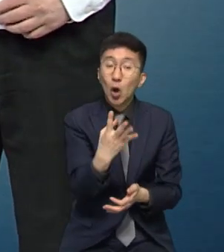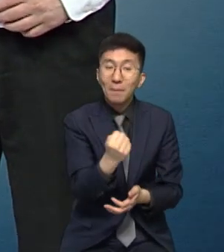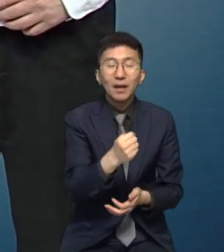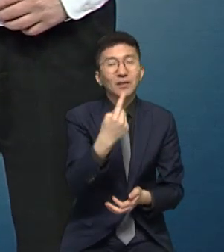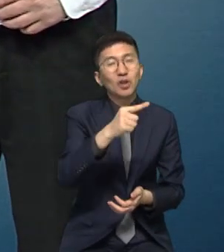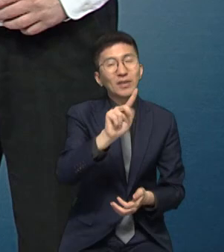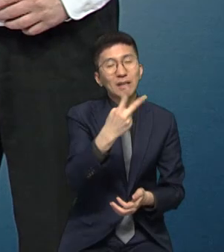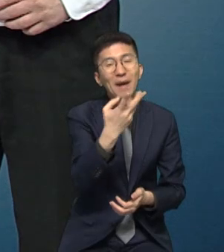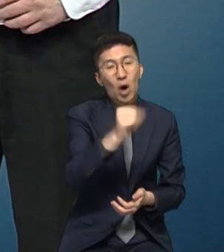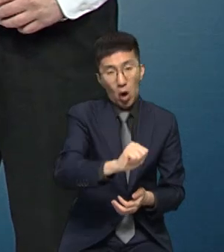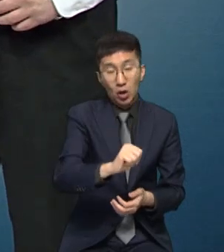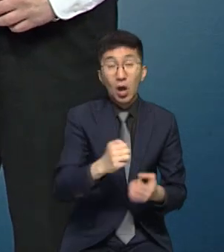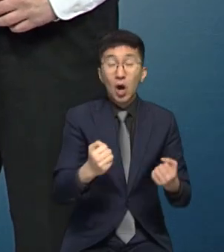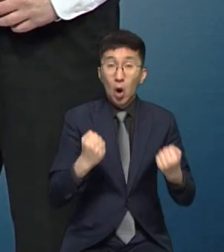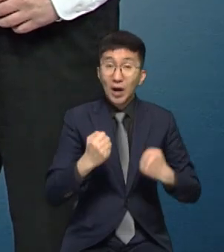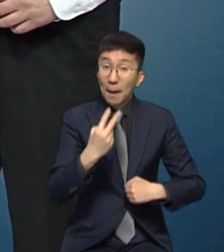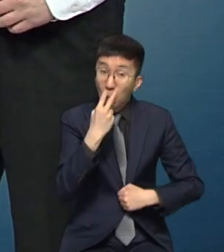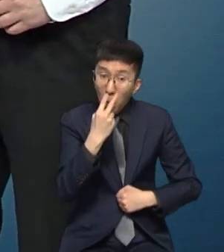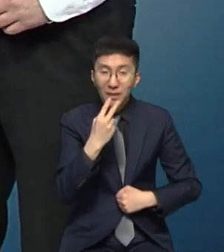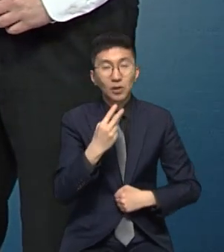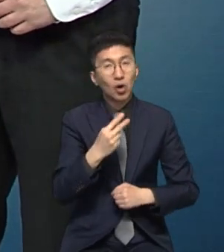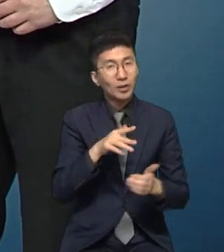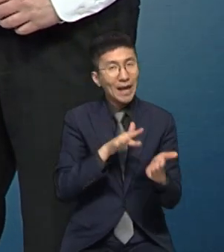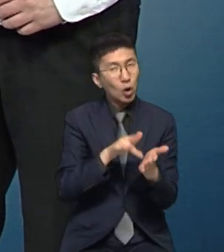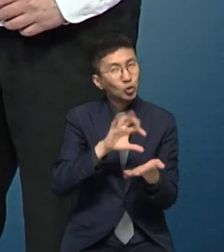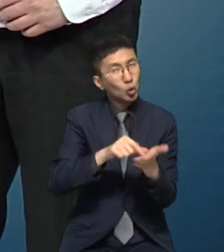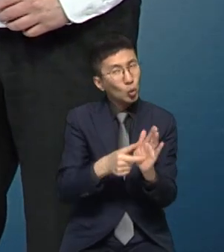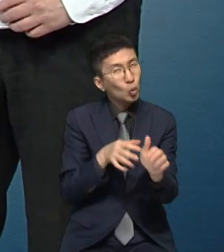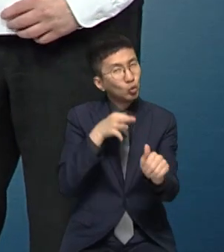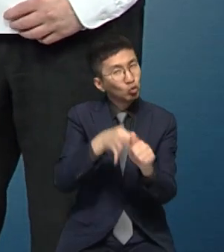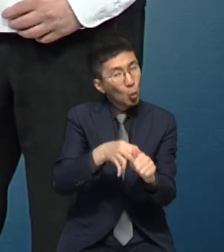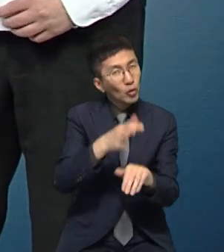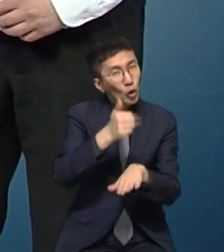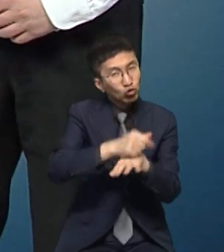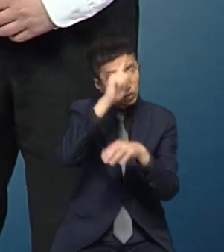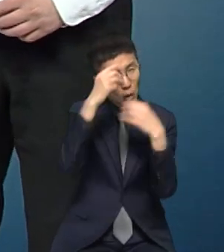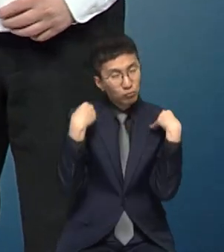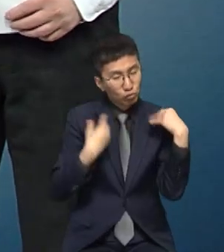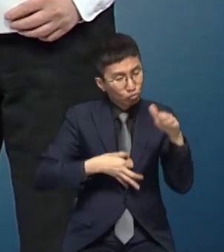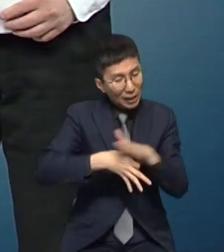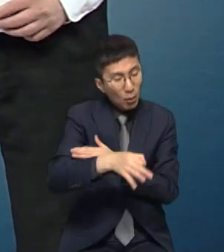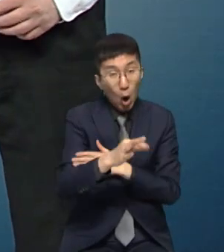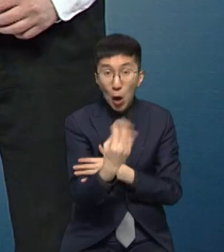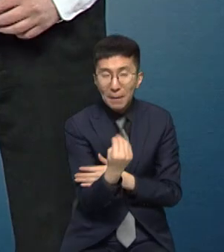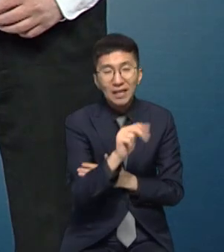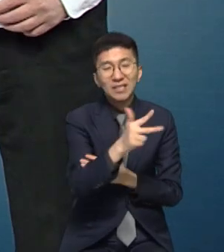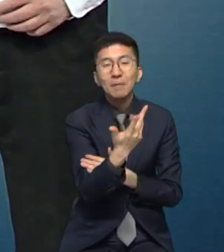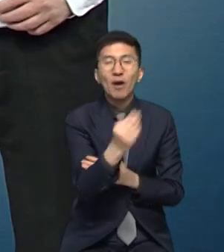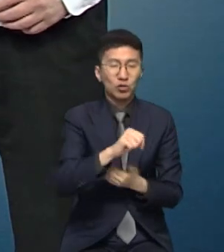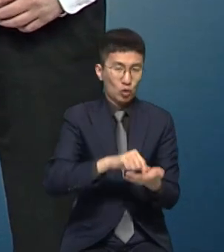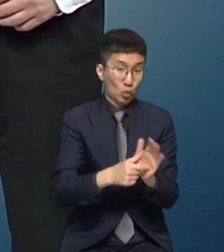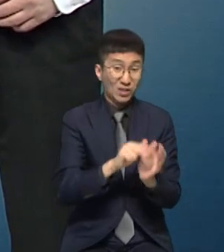약값 일부를 대준다고 가정하면 국가 부담액이 700억 원 내외라는 겁니다. 실제로 이 후보가 말한